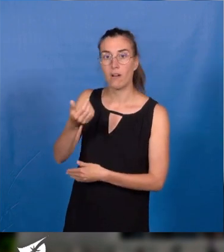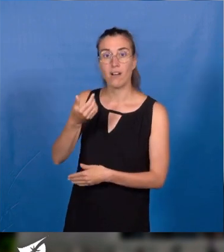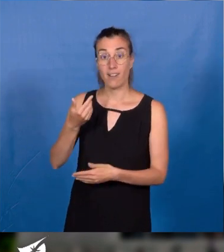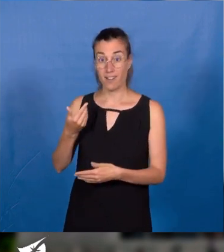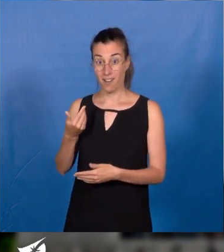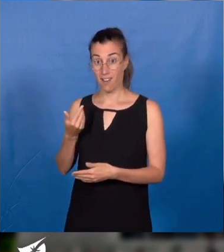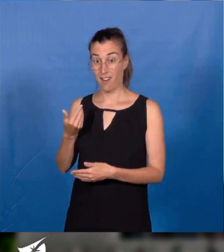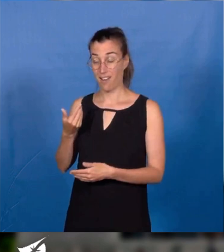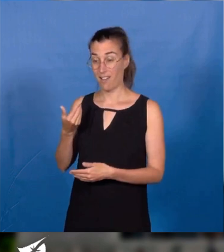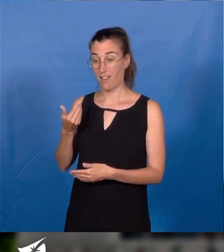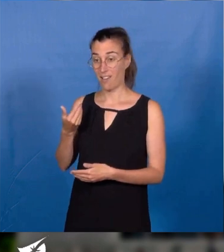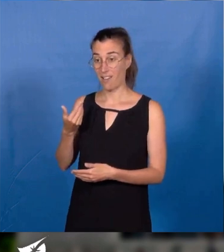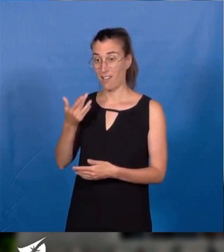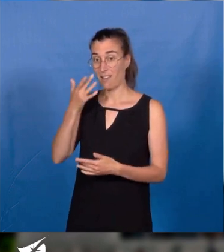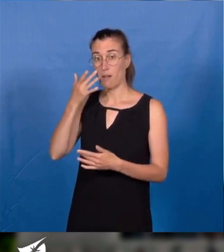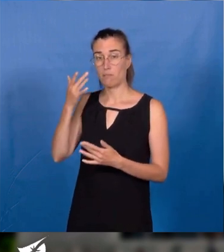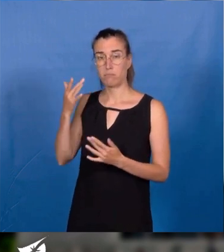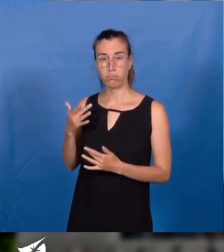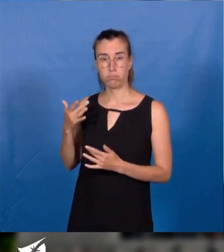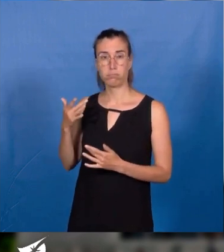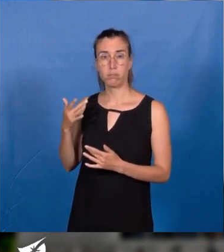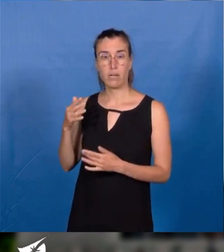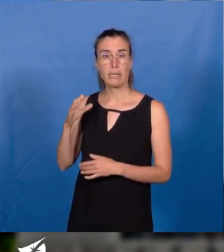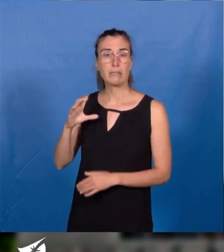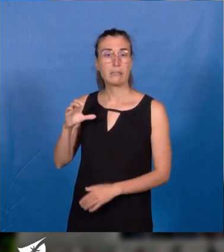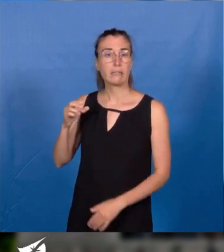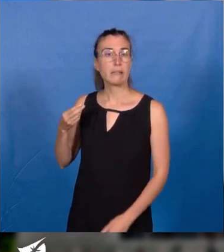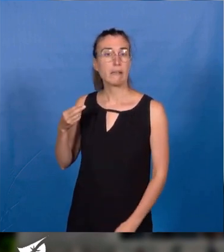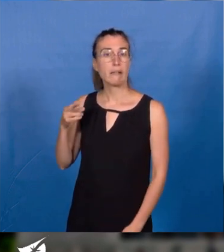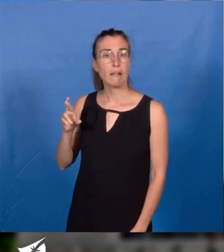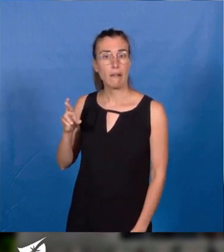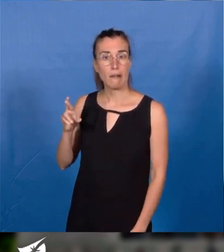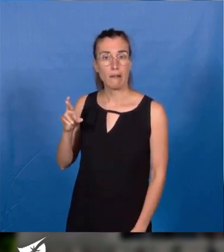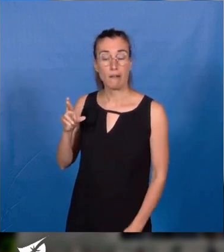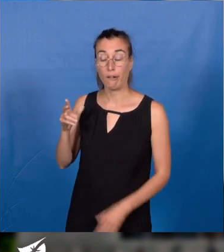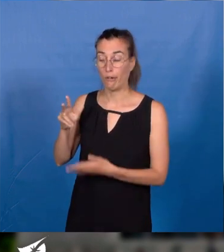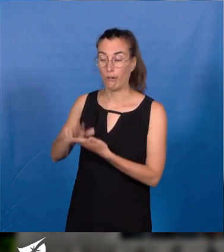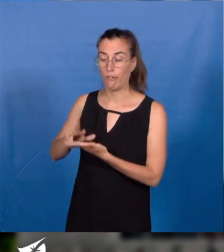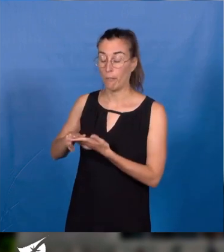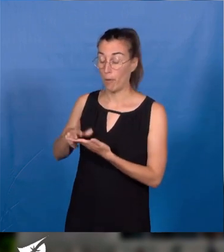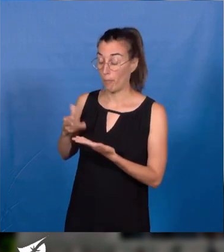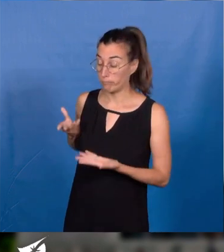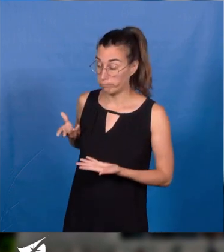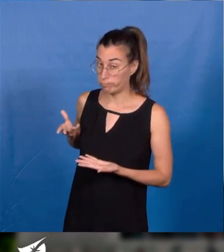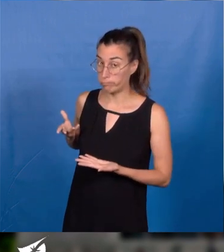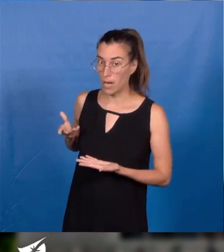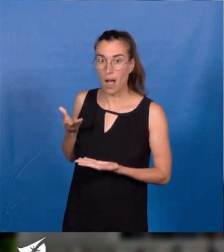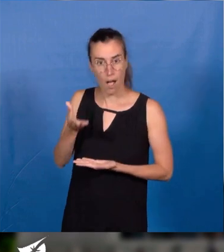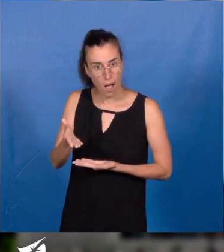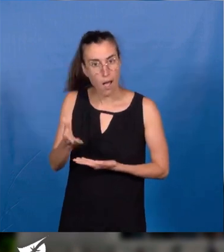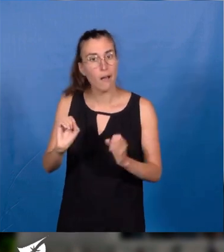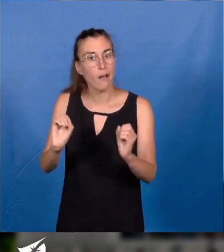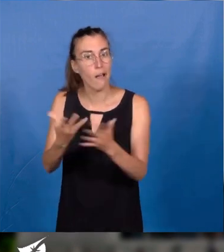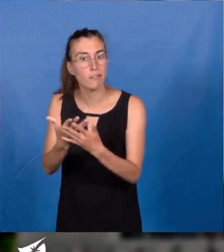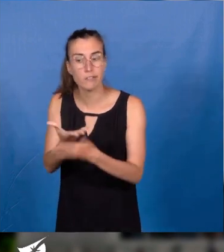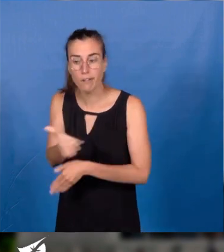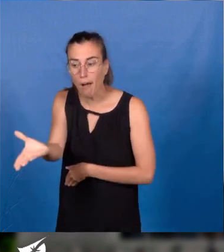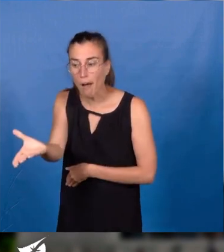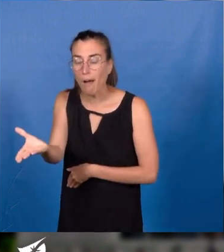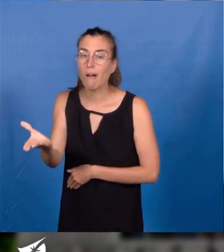la déception de ce CNR logement. Je voudrais signaler un certain nombre de